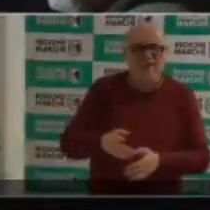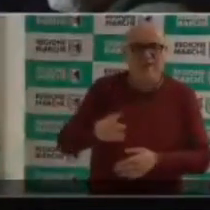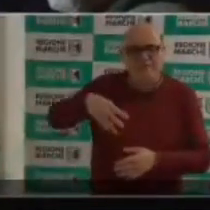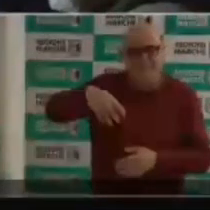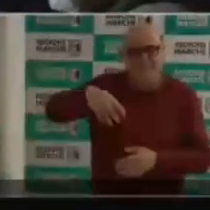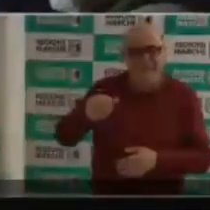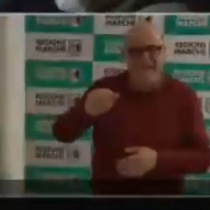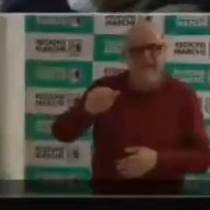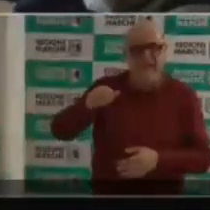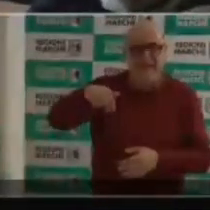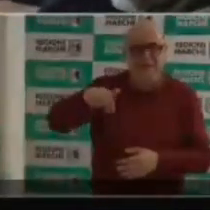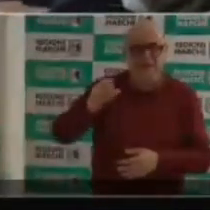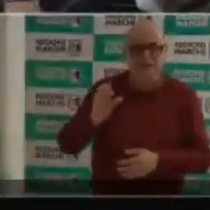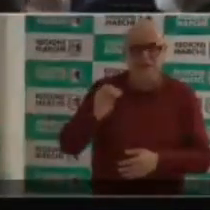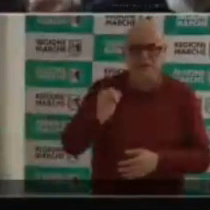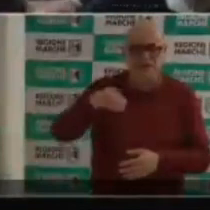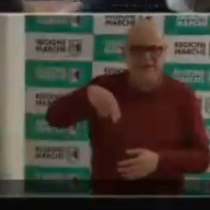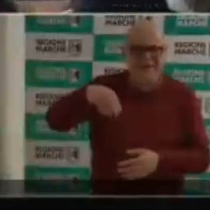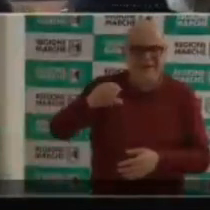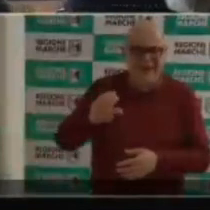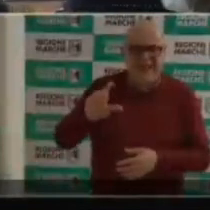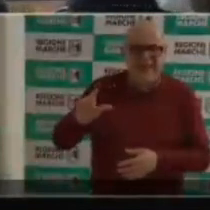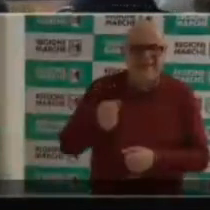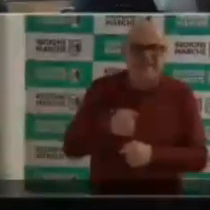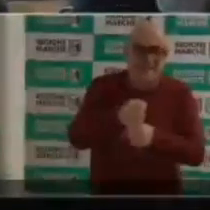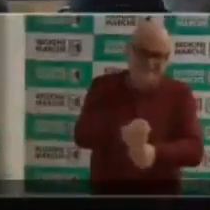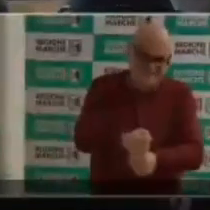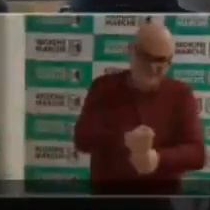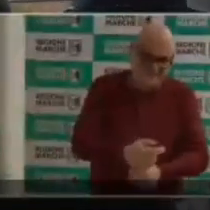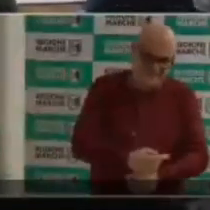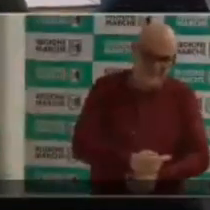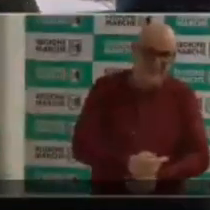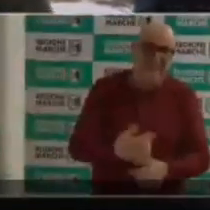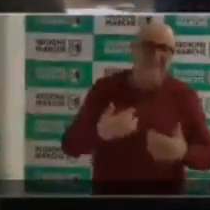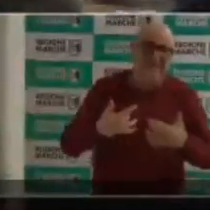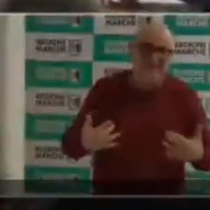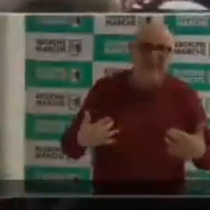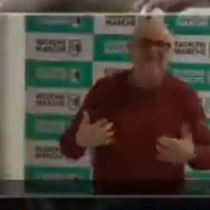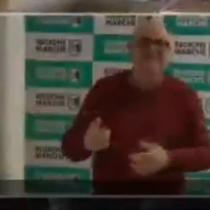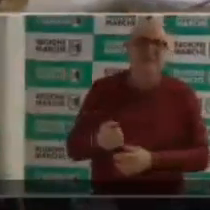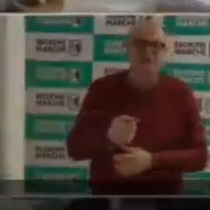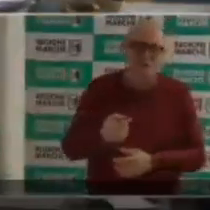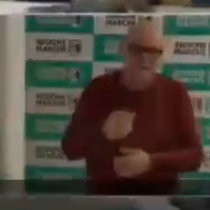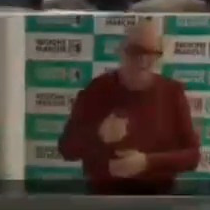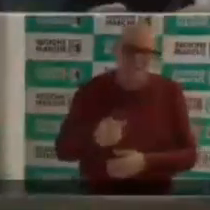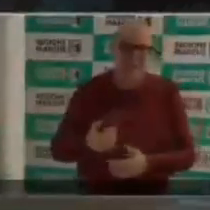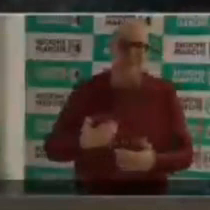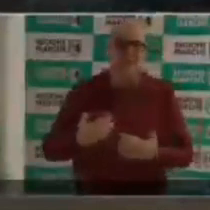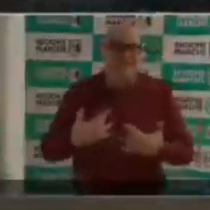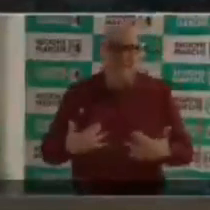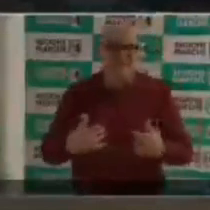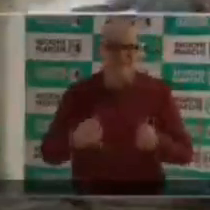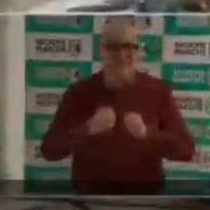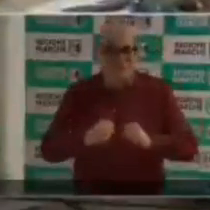parola. Sì, grazie Giovanni, buongiorno a tutti, grazie Assessore della possibilità che ha